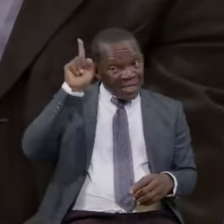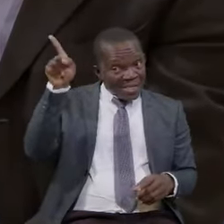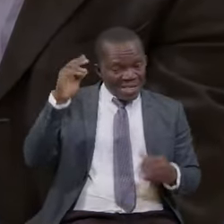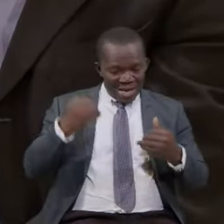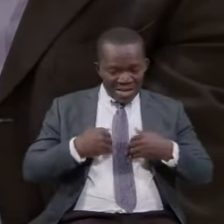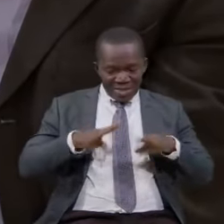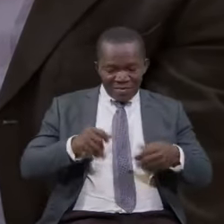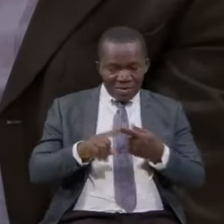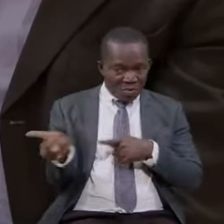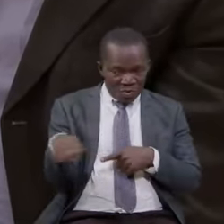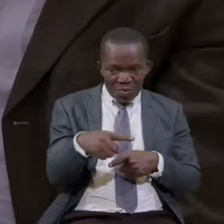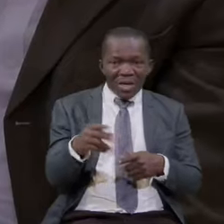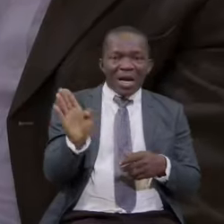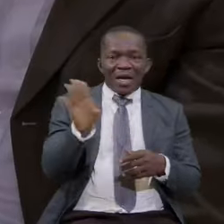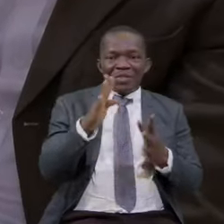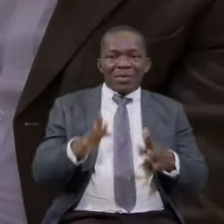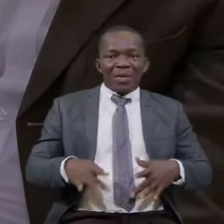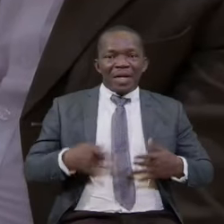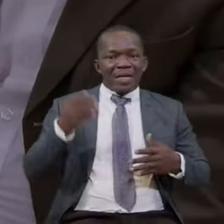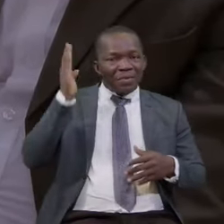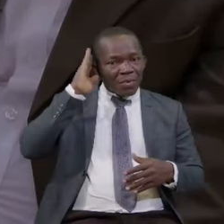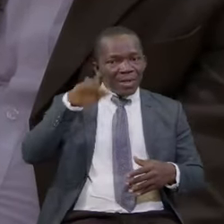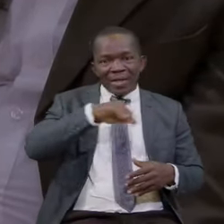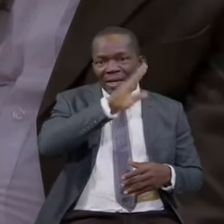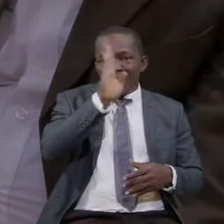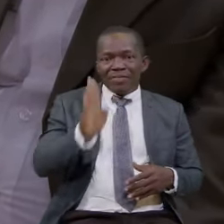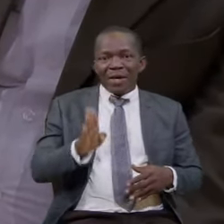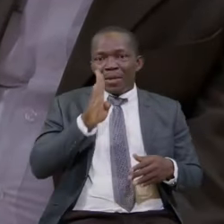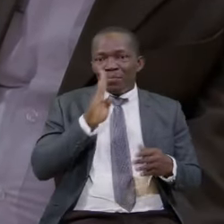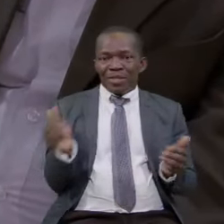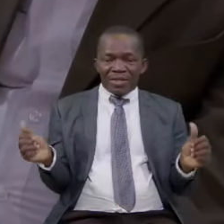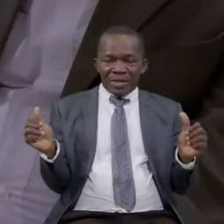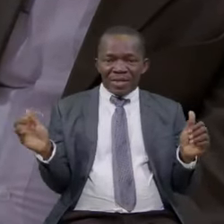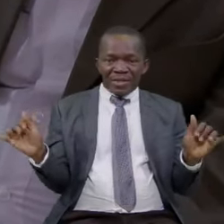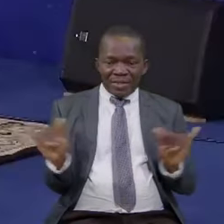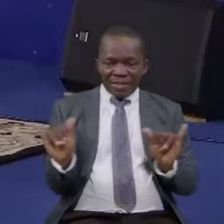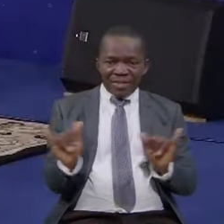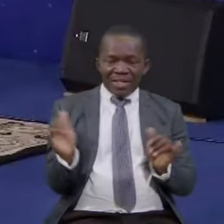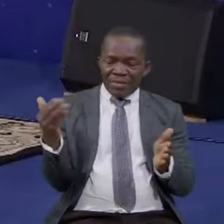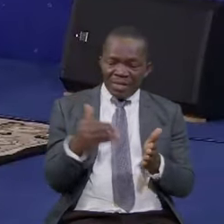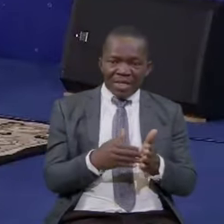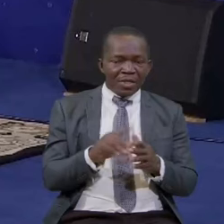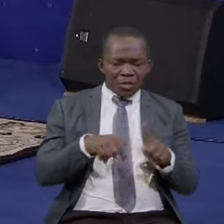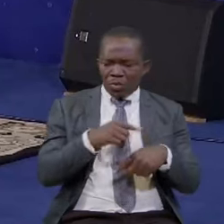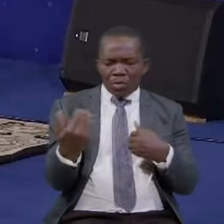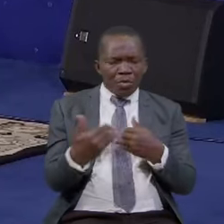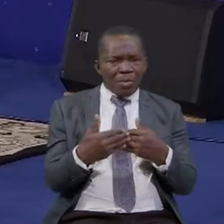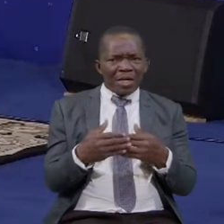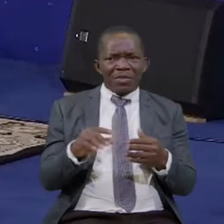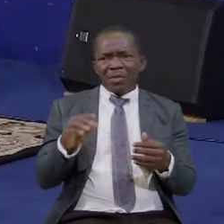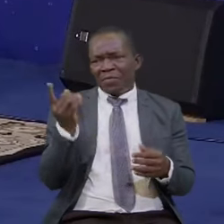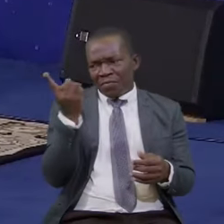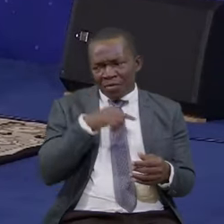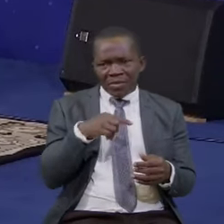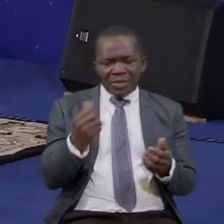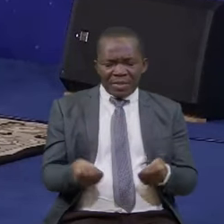ta vie tu ne retourneras plus à la première chose au premier sacrifice il y a un second sacrifice il y a le sacrifice final